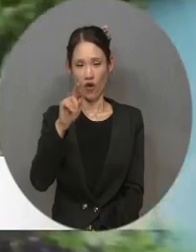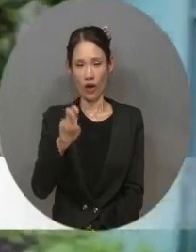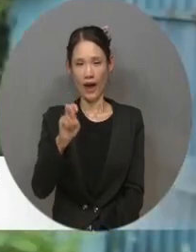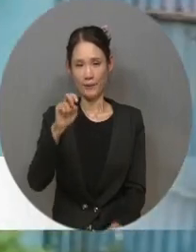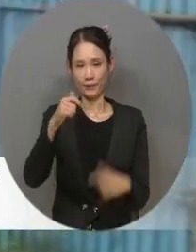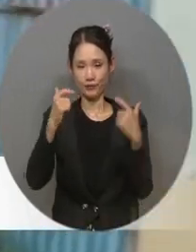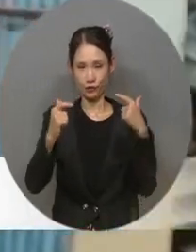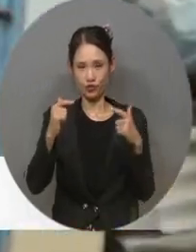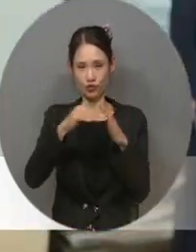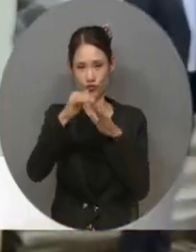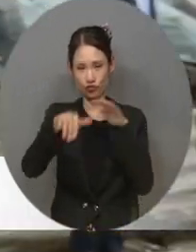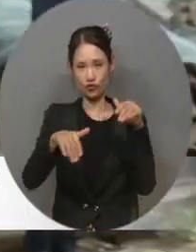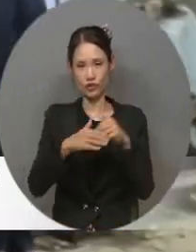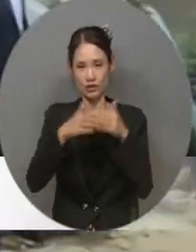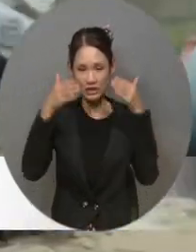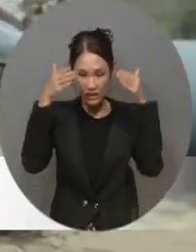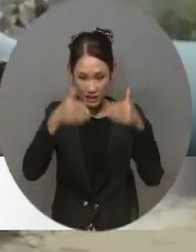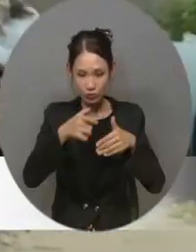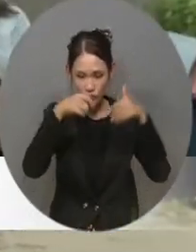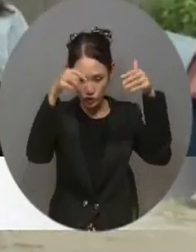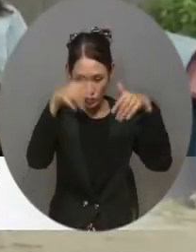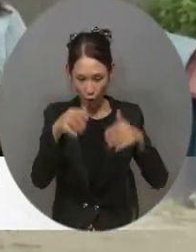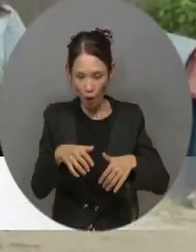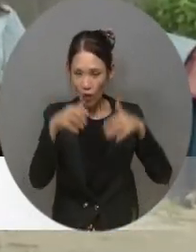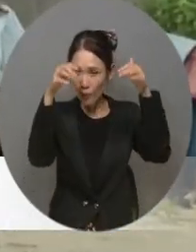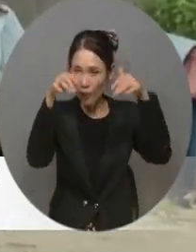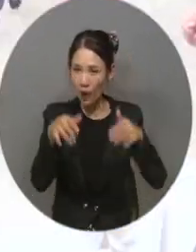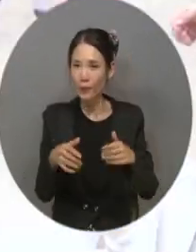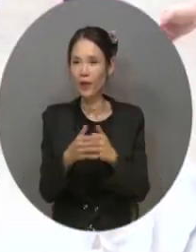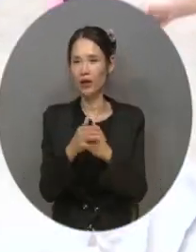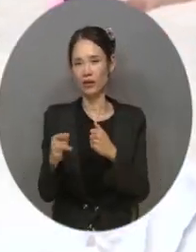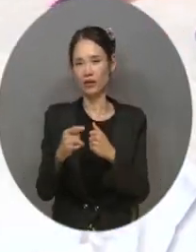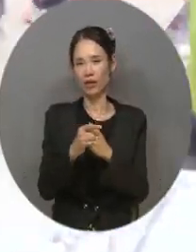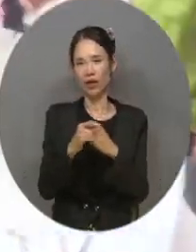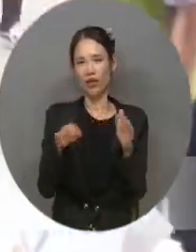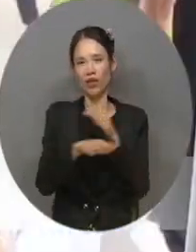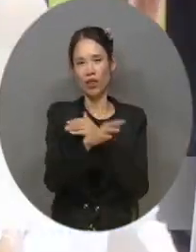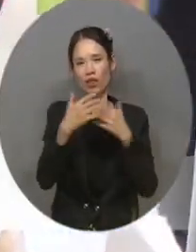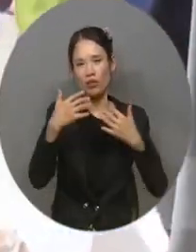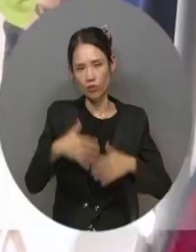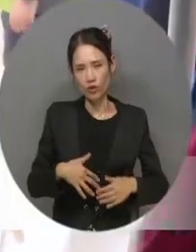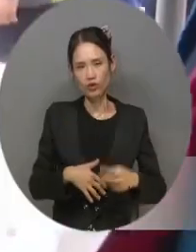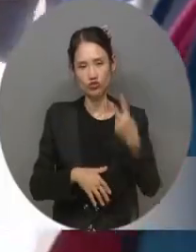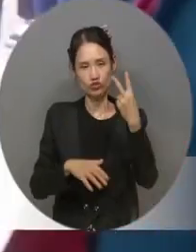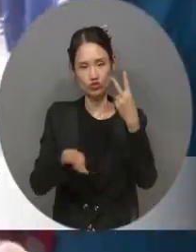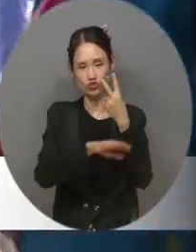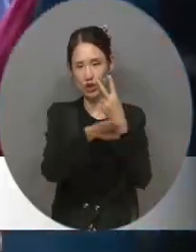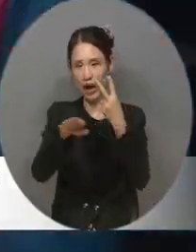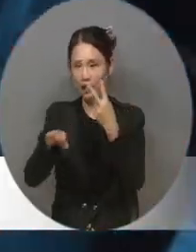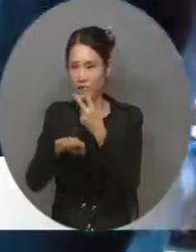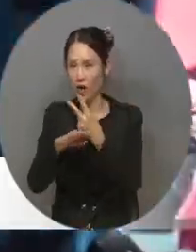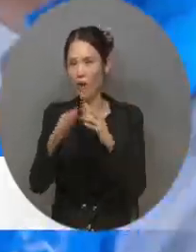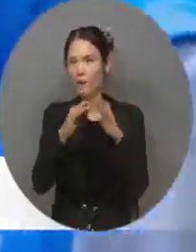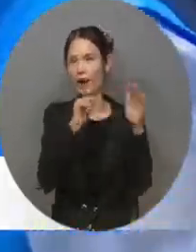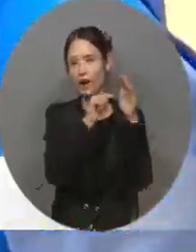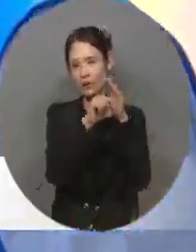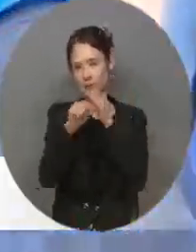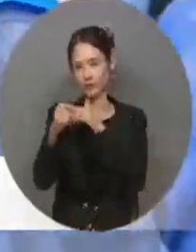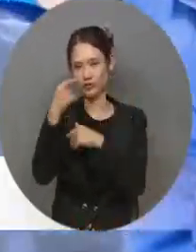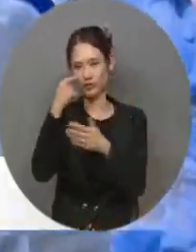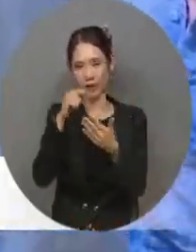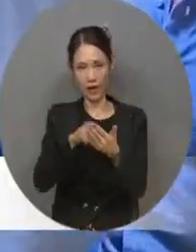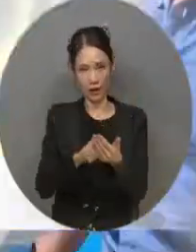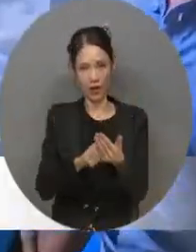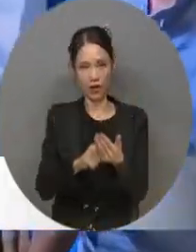동네 복지기동대는 집중호우로 주거환경이 열악해진 서우면 성재마을 취약계층 두 가구를 찾아가